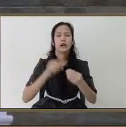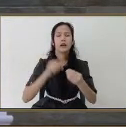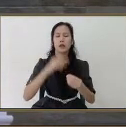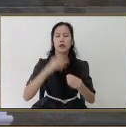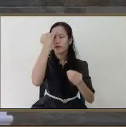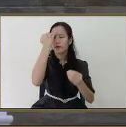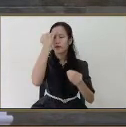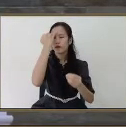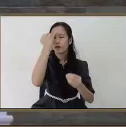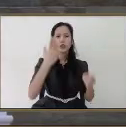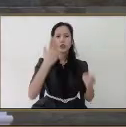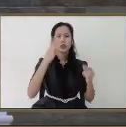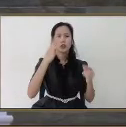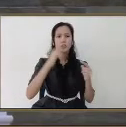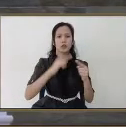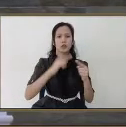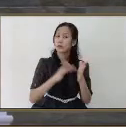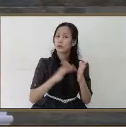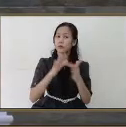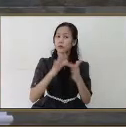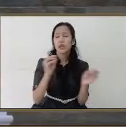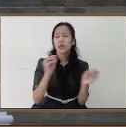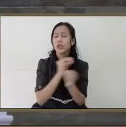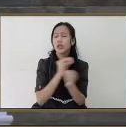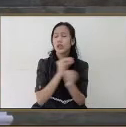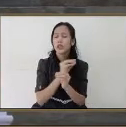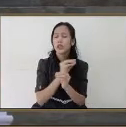mga doktrina.